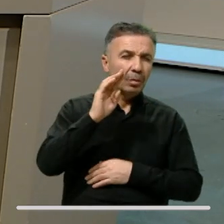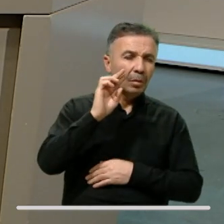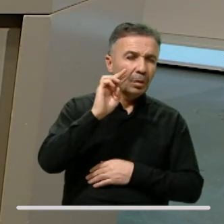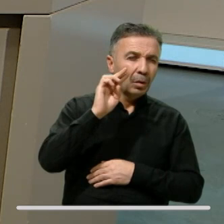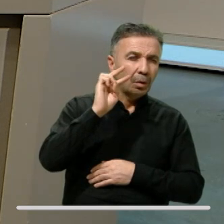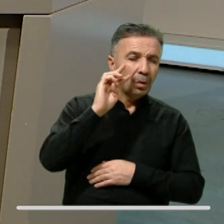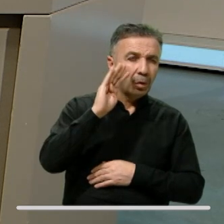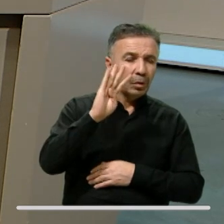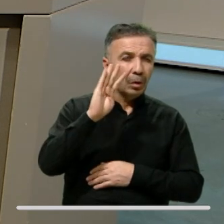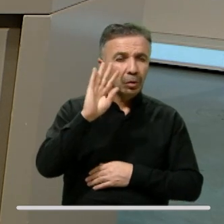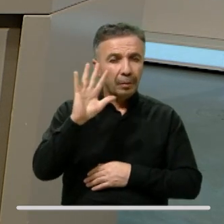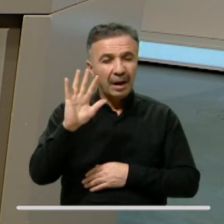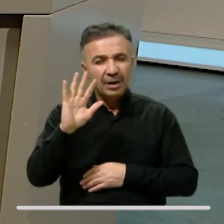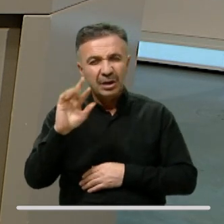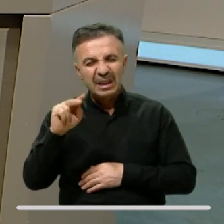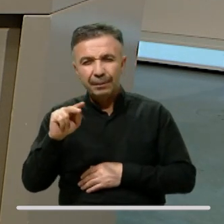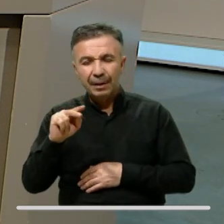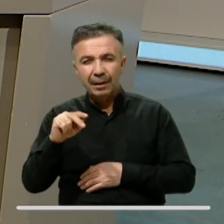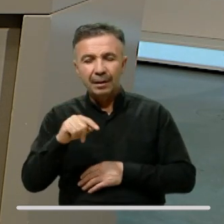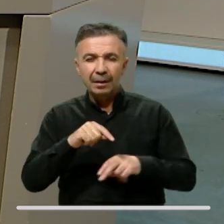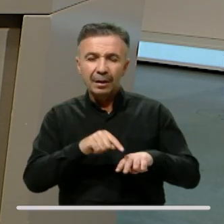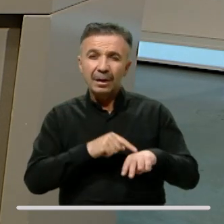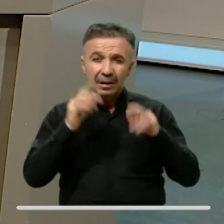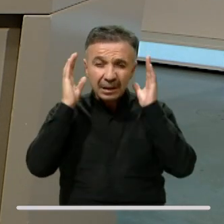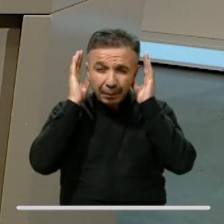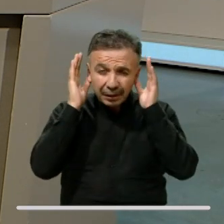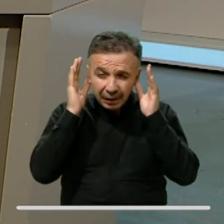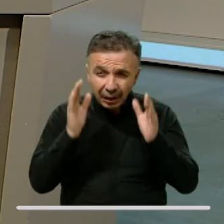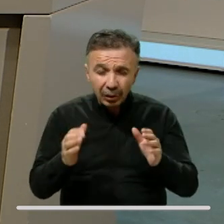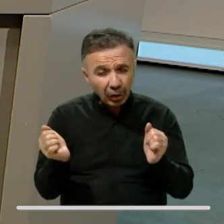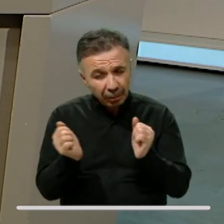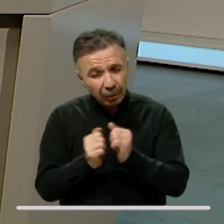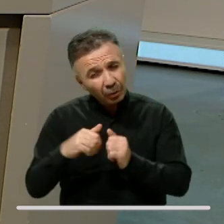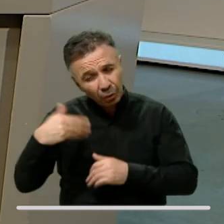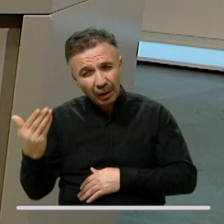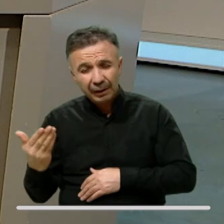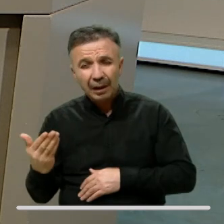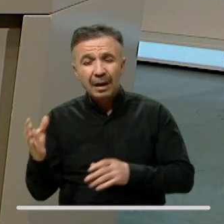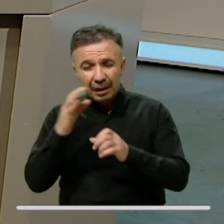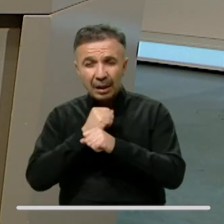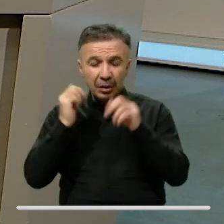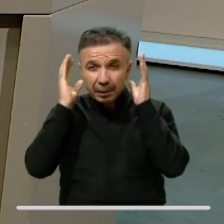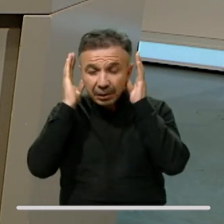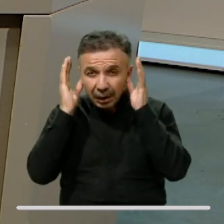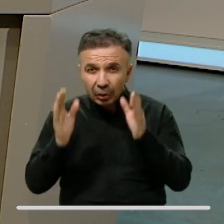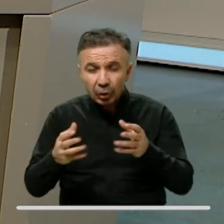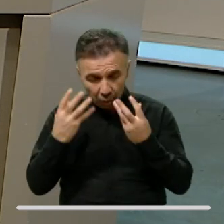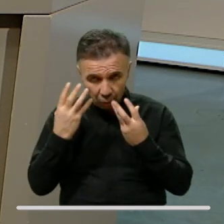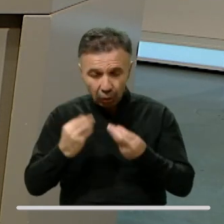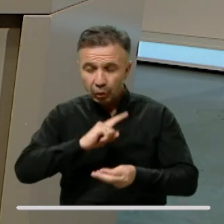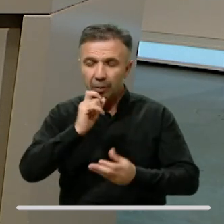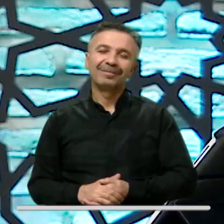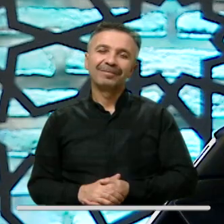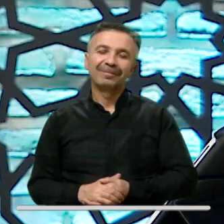4-5-4.30 o saatlerde kılıyorum. Ondan sonra teheccüde kılıyorum. Sabah namazını bekliyorum. Bunları sormak istiyorum. Hayırlı